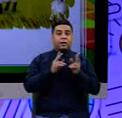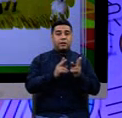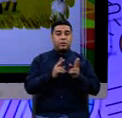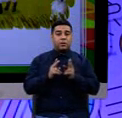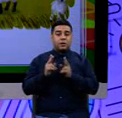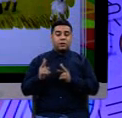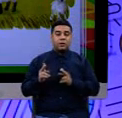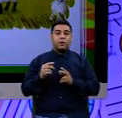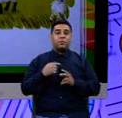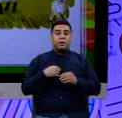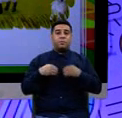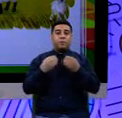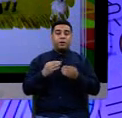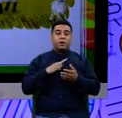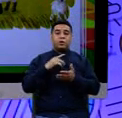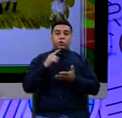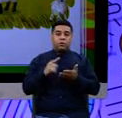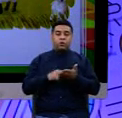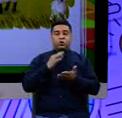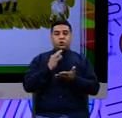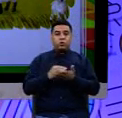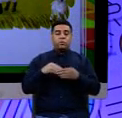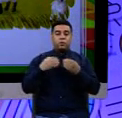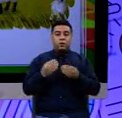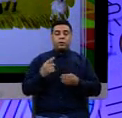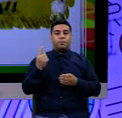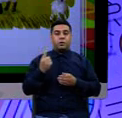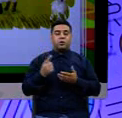Ketma-ketlikda men bergan savollarga javob berasiz. Birinchi savol.